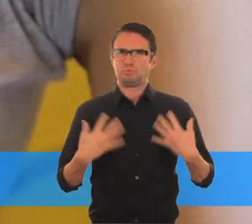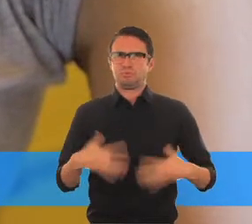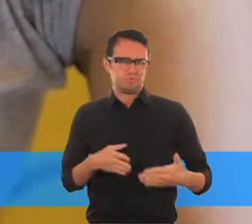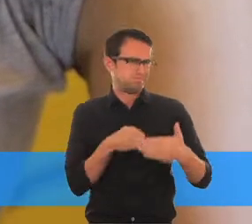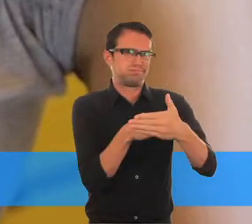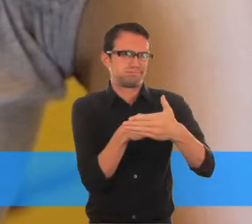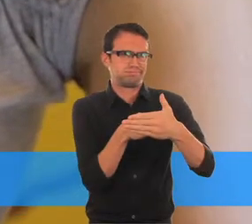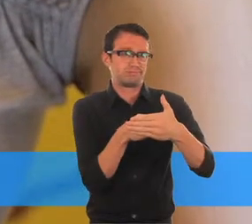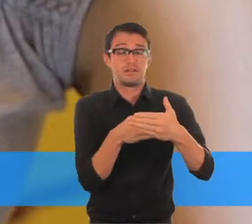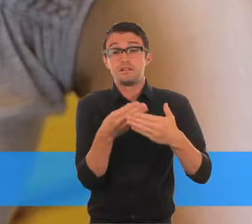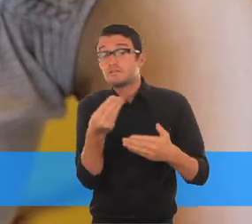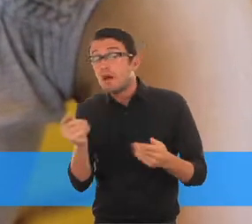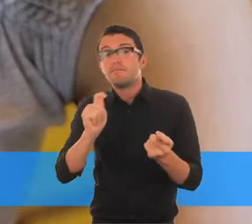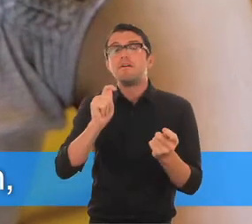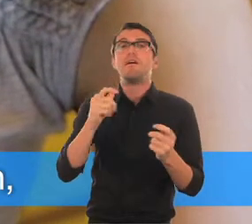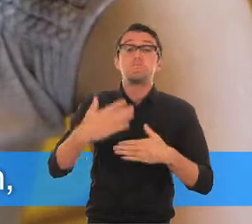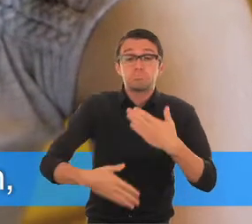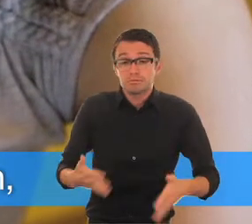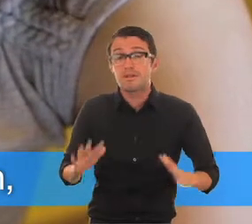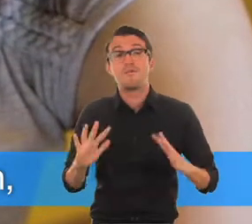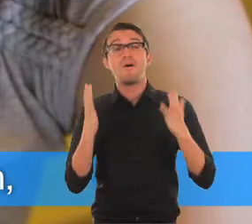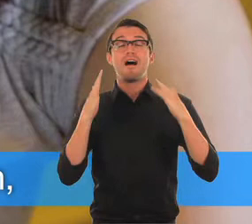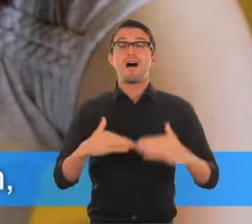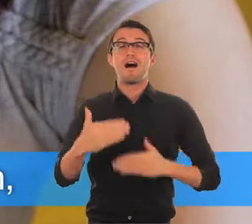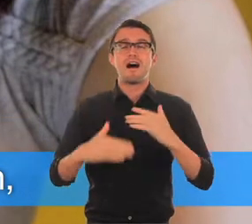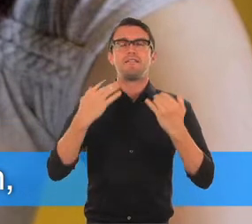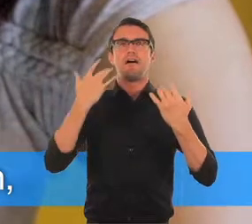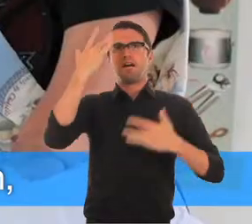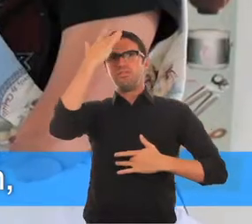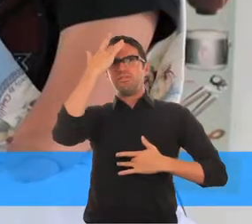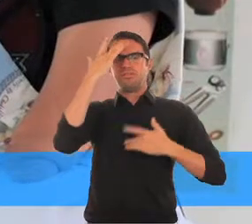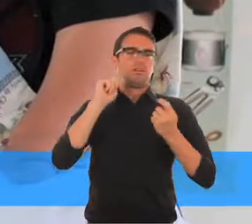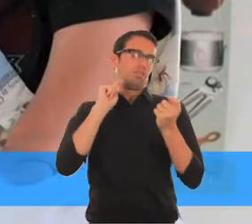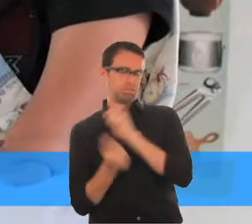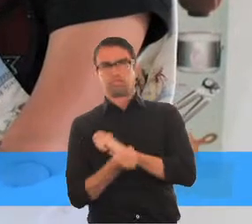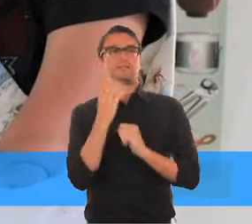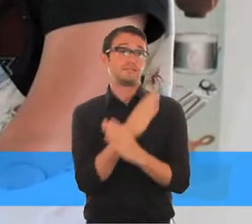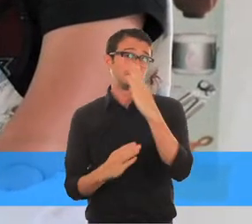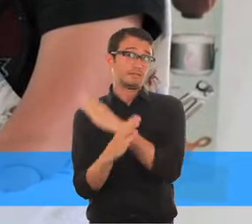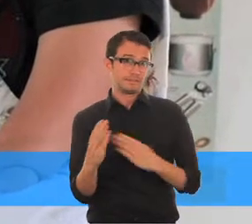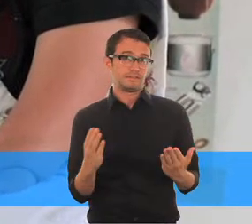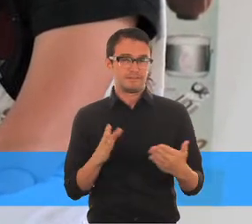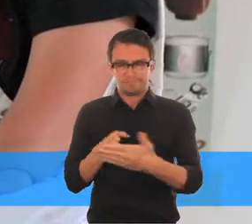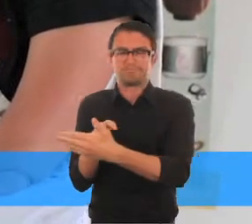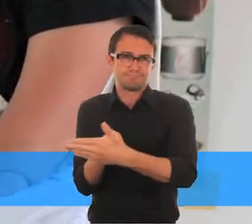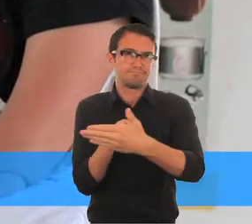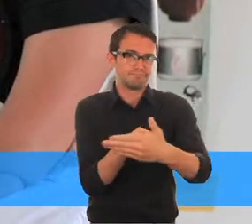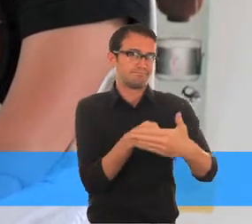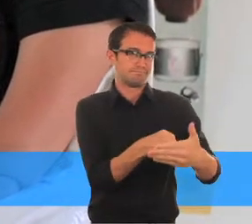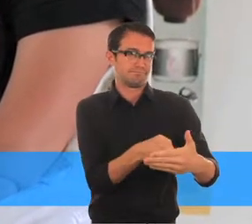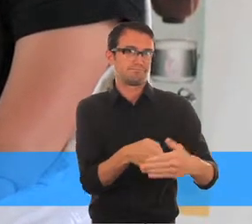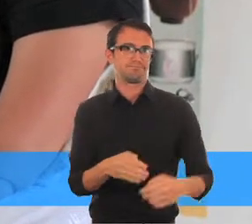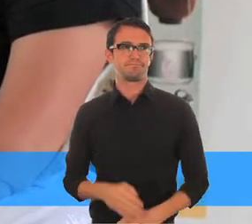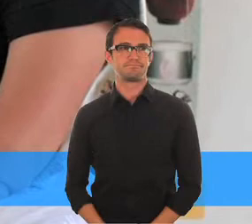que d'autres peuvent souffrir d'un handicap à la suite d'une maladie, d'une blessure ou de malnutrition, entre autres causes. Photo d'un nourrisson avec